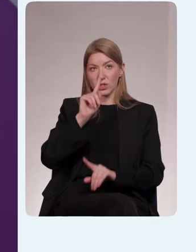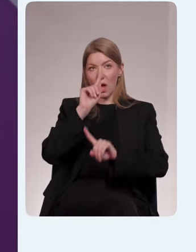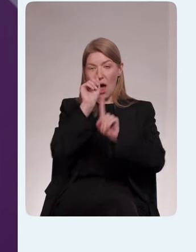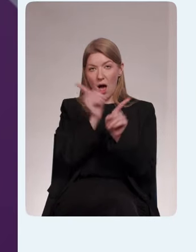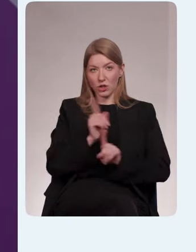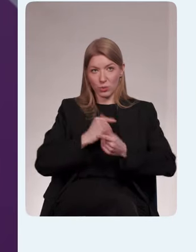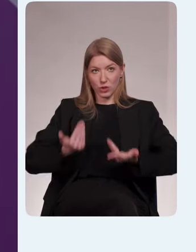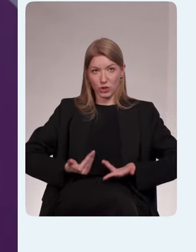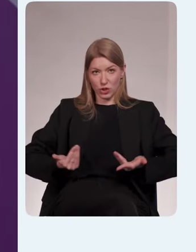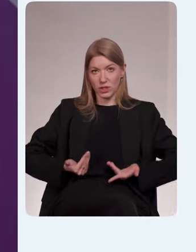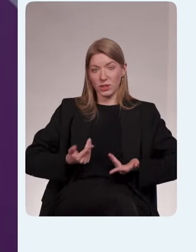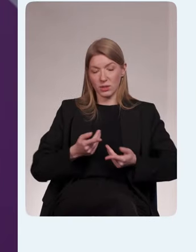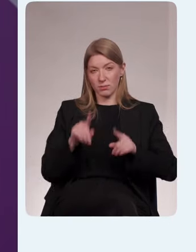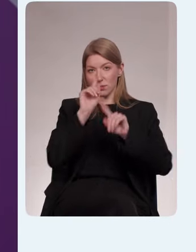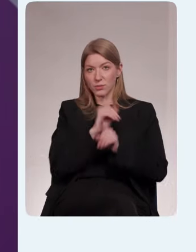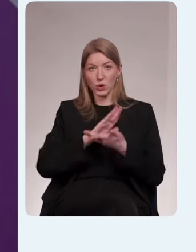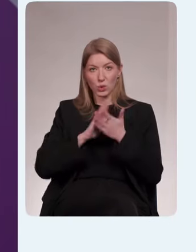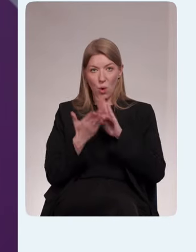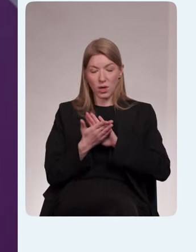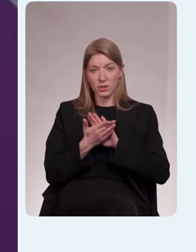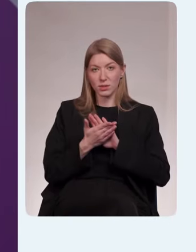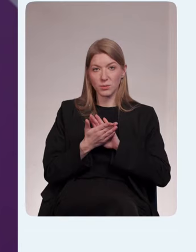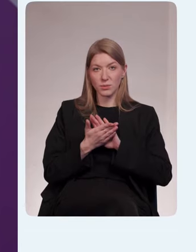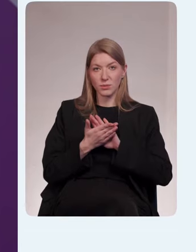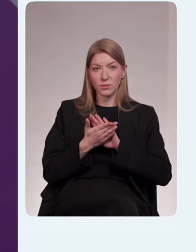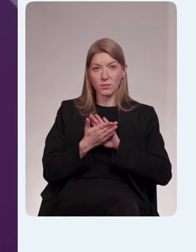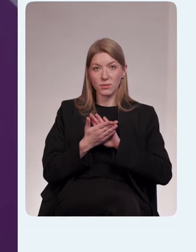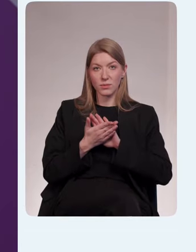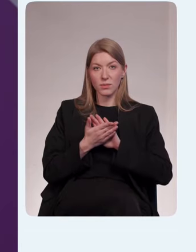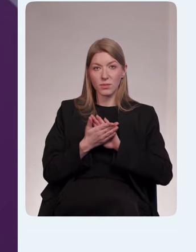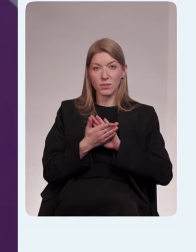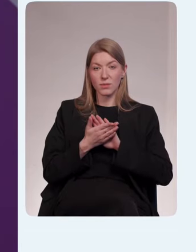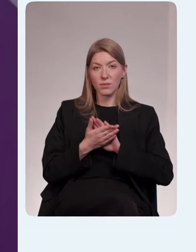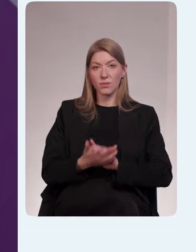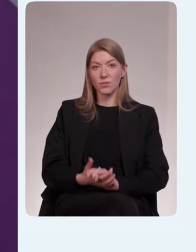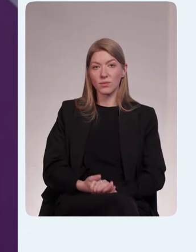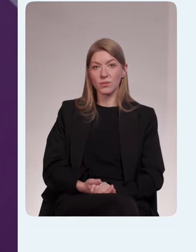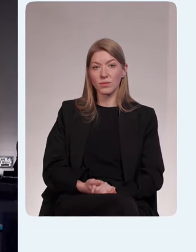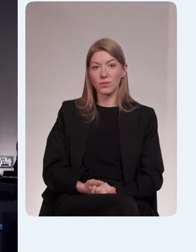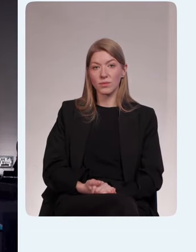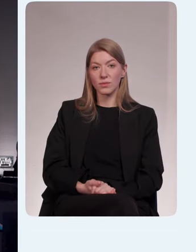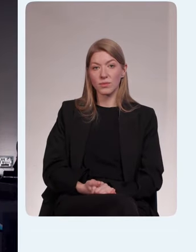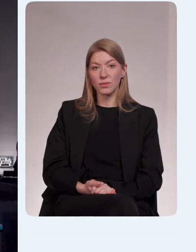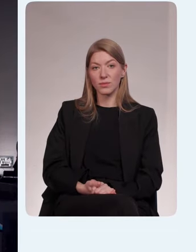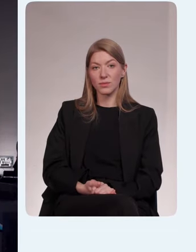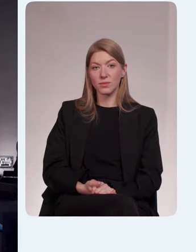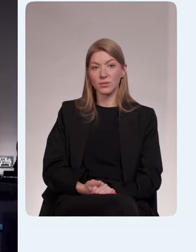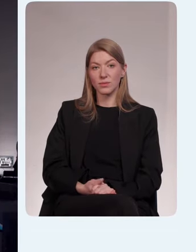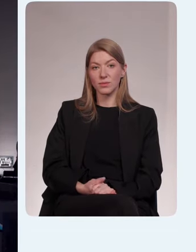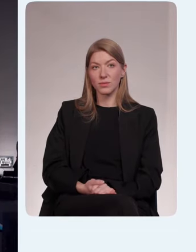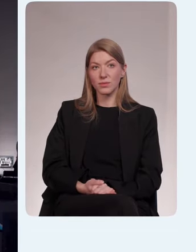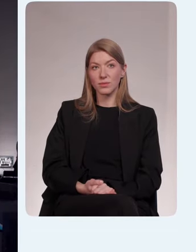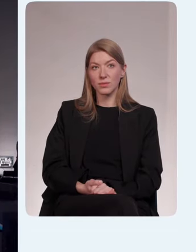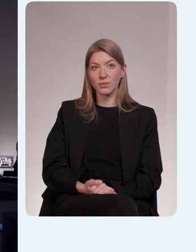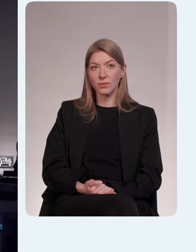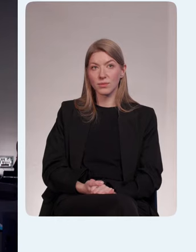И все же знают, что в аэропорт нельзя провозить ручную кладь, жидкость,